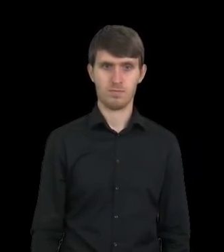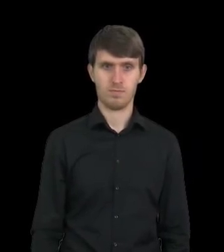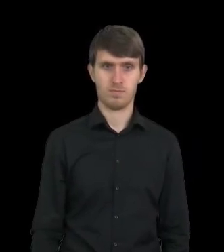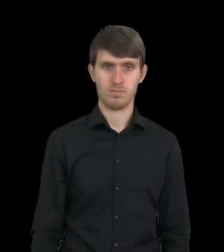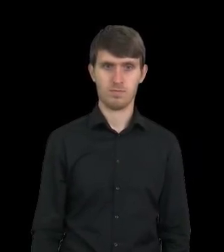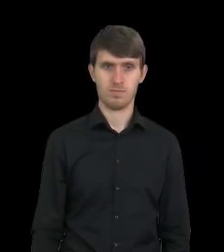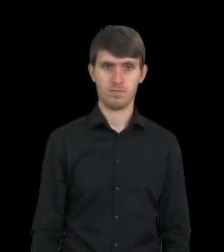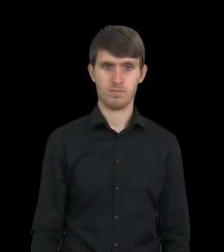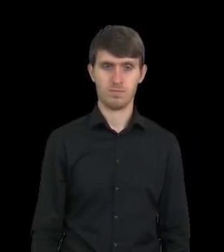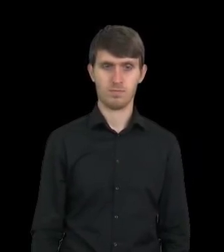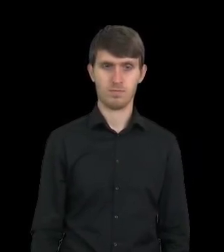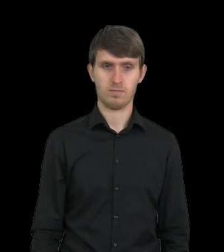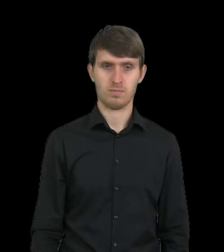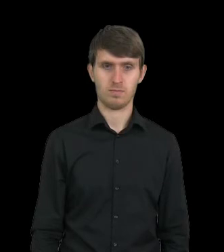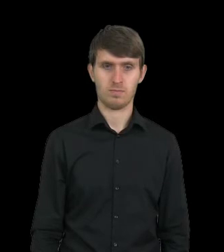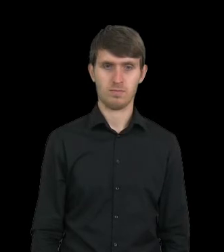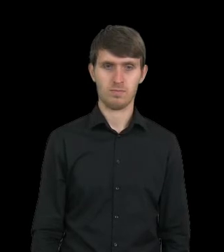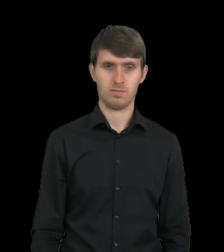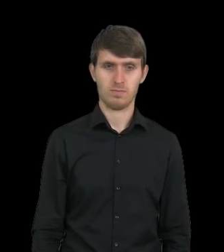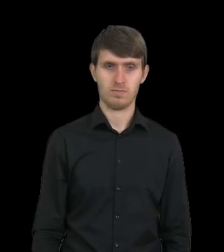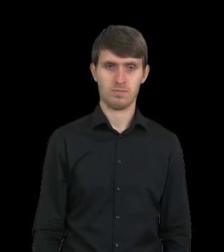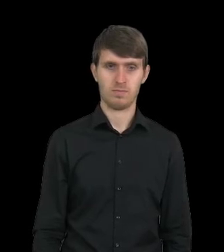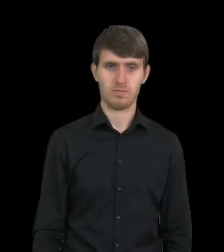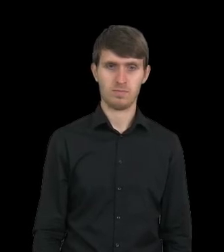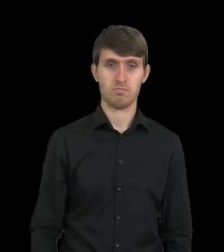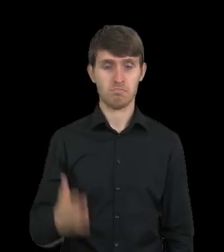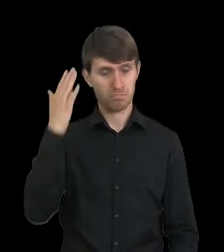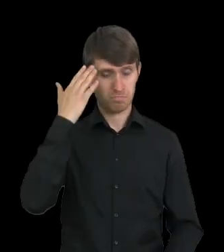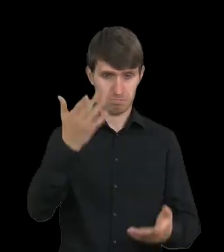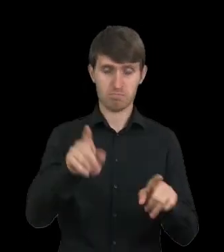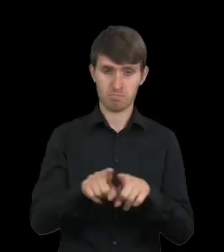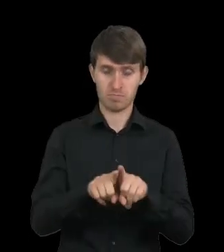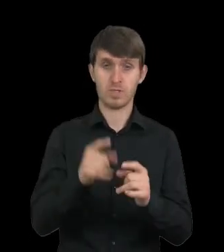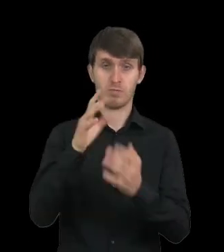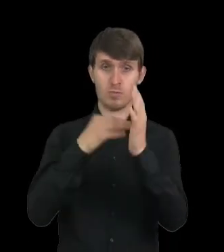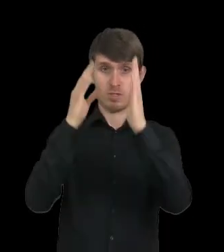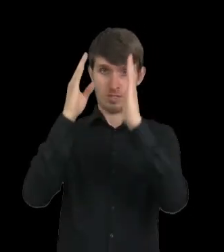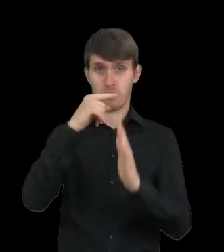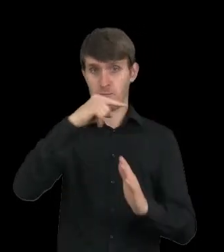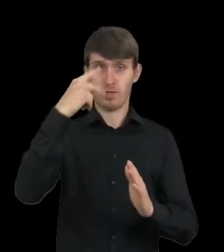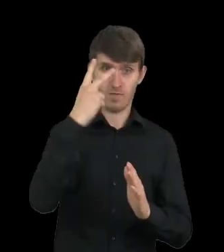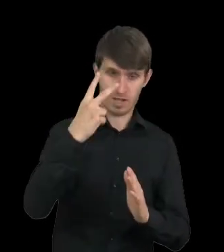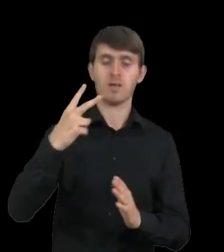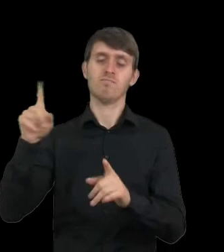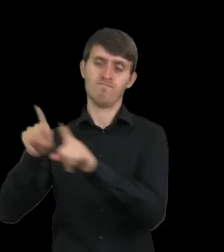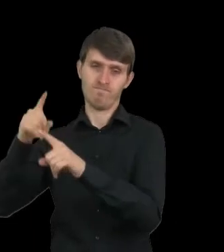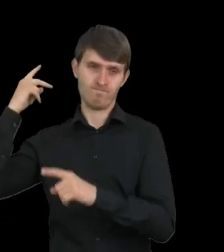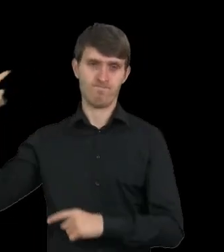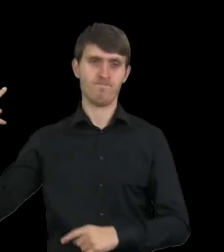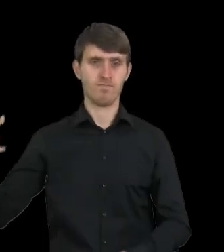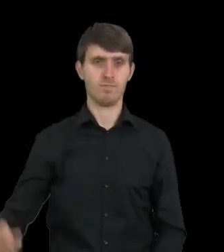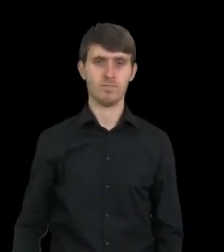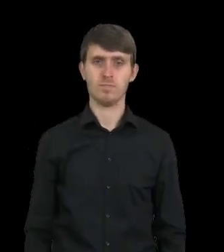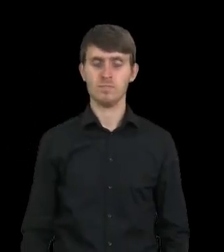bezwzględna x plus 3 też równa się 2. Wiemy również, że wartość bezwzględna minus 2 też wynosi 2.